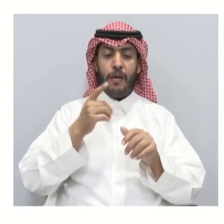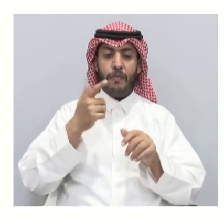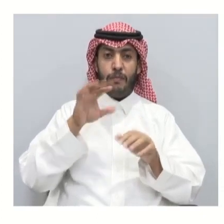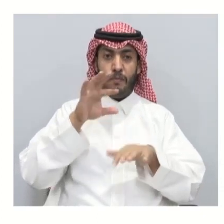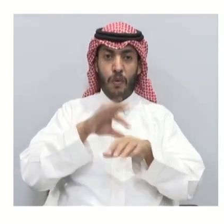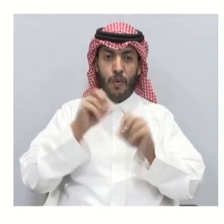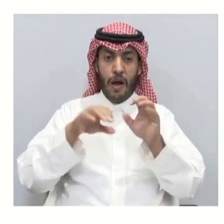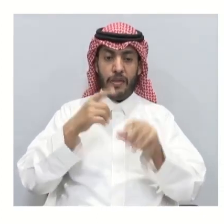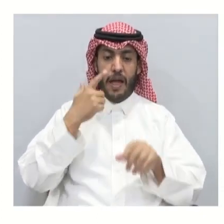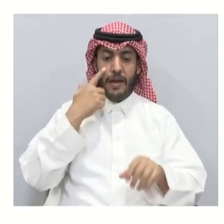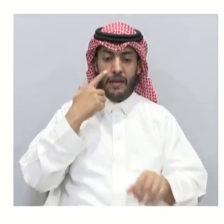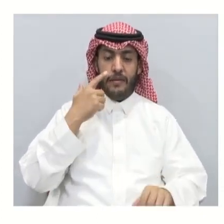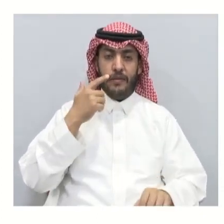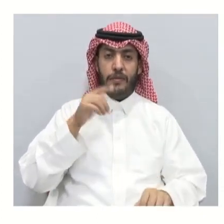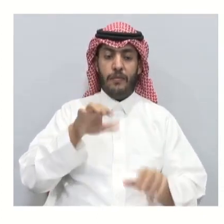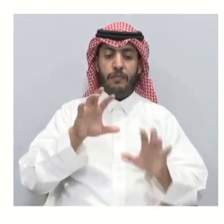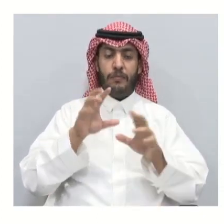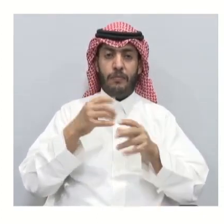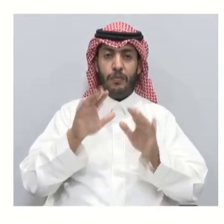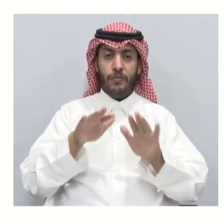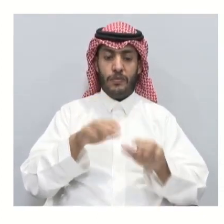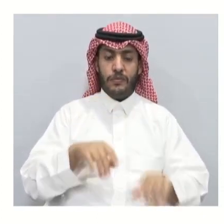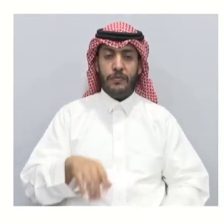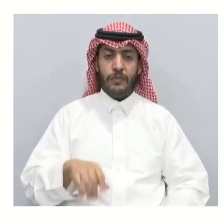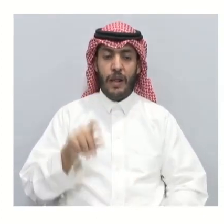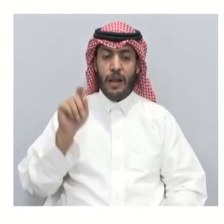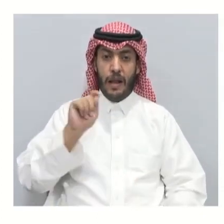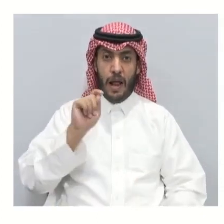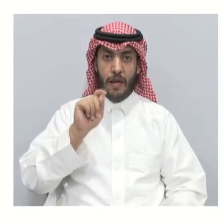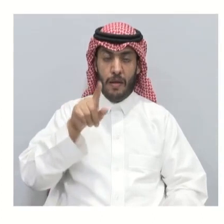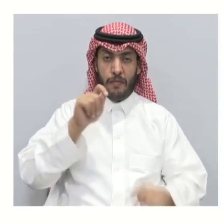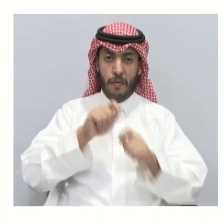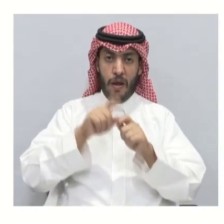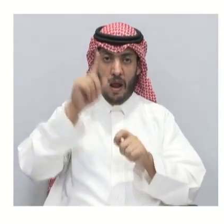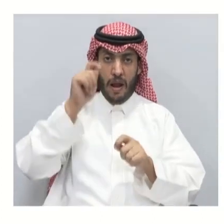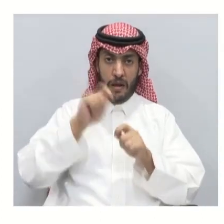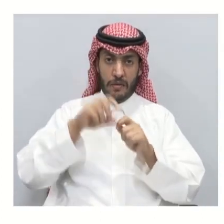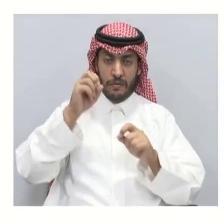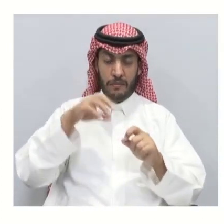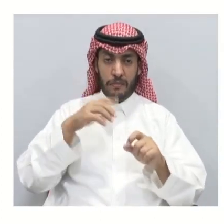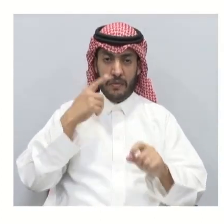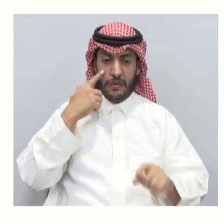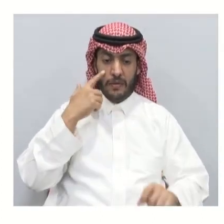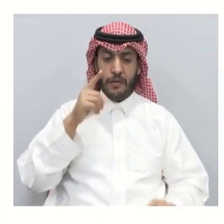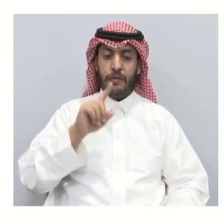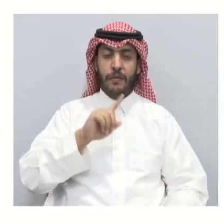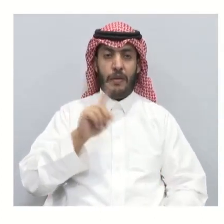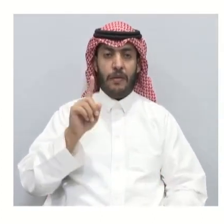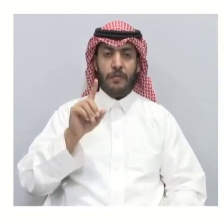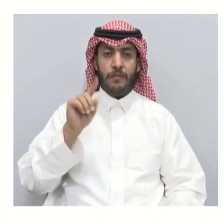الحيه في مجموعه الاشياء هنا مجموعه الاشياء بارك الله فيكم القلم هل هو مخلوق حي لا